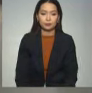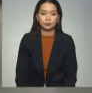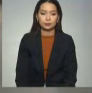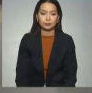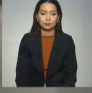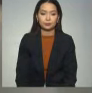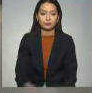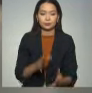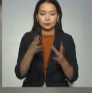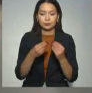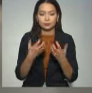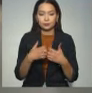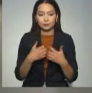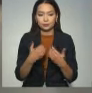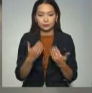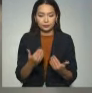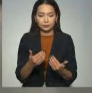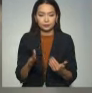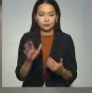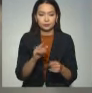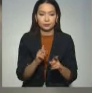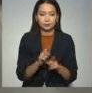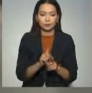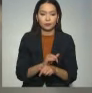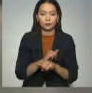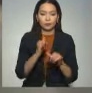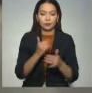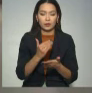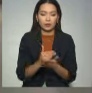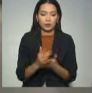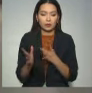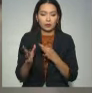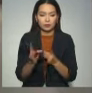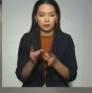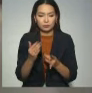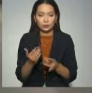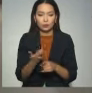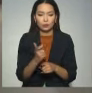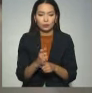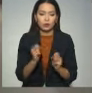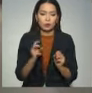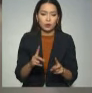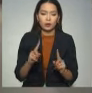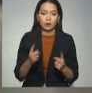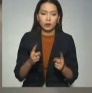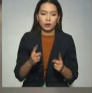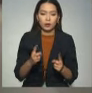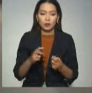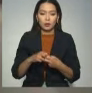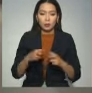олар 2,5 есе, почти 2 есе жоғарылады. Сондықтан бұл өте қауіпті. Неге десен, бұл